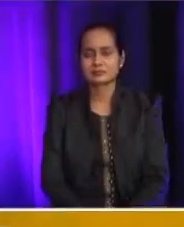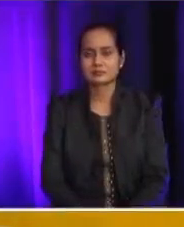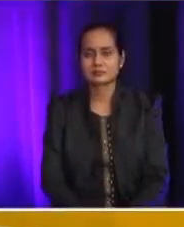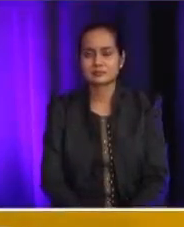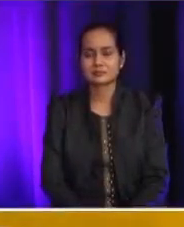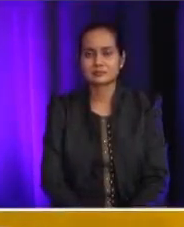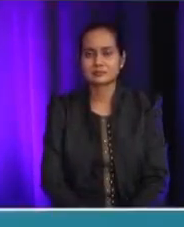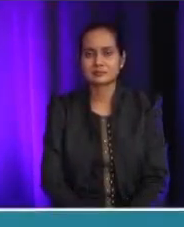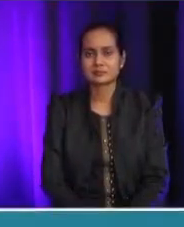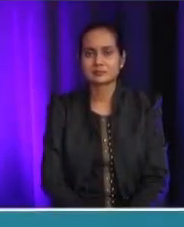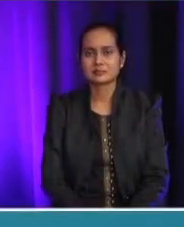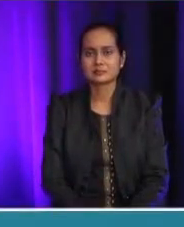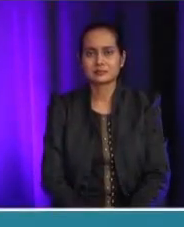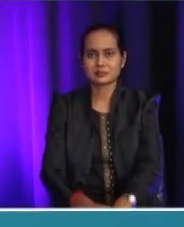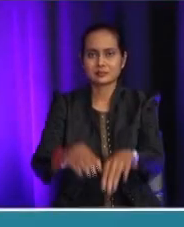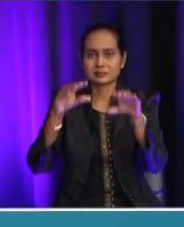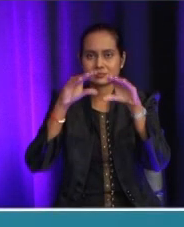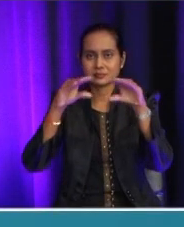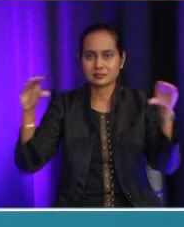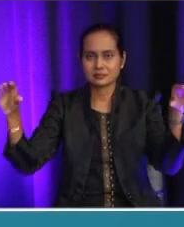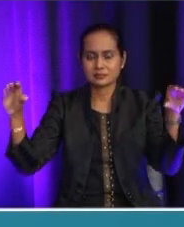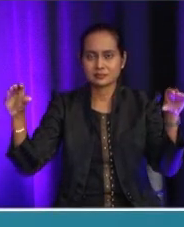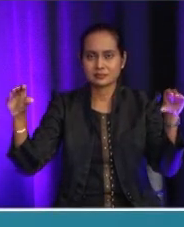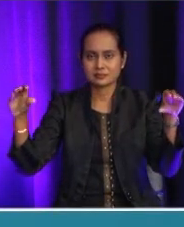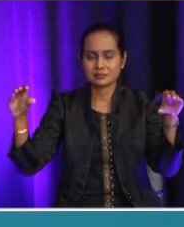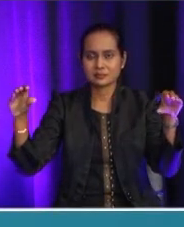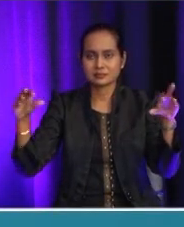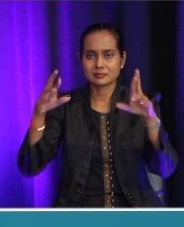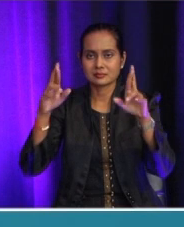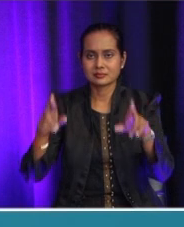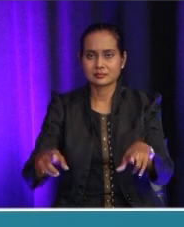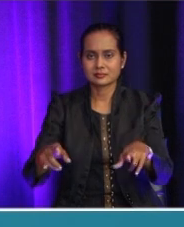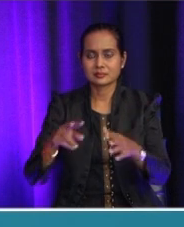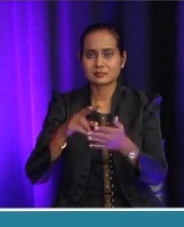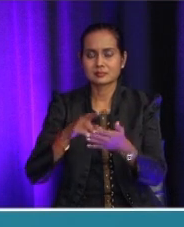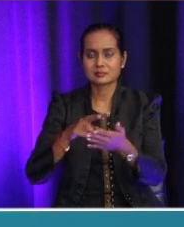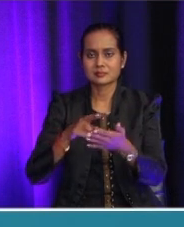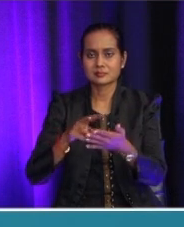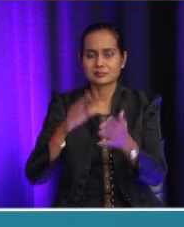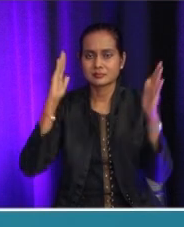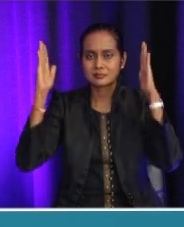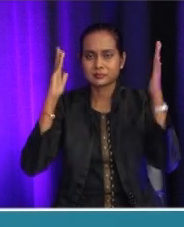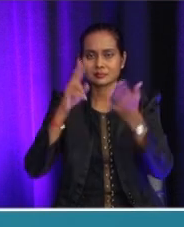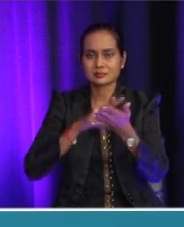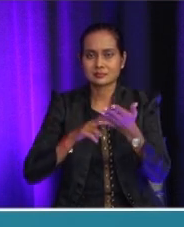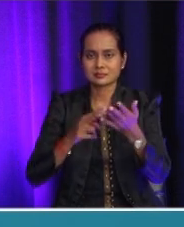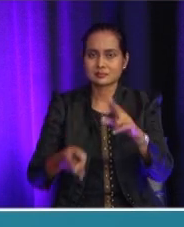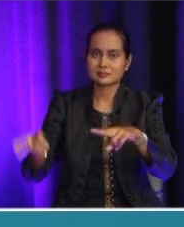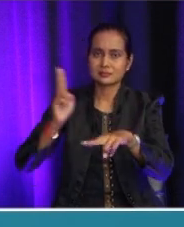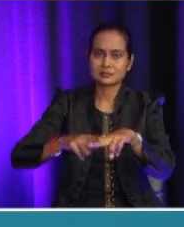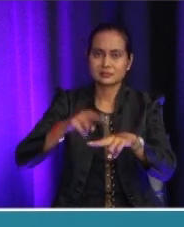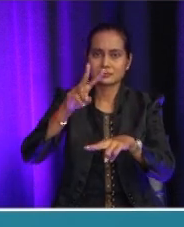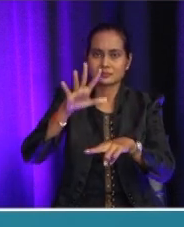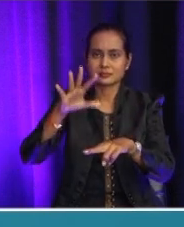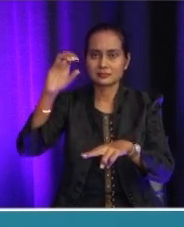Dan tahap pencapaian ya, pembacaan rakyat Malaysia yang aktif membaca meningkat kepada 25%